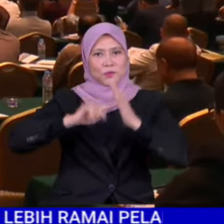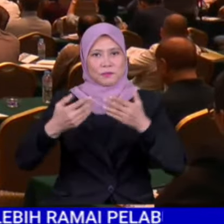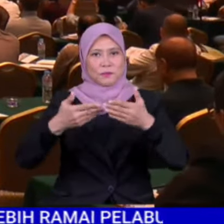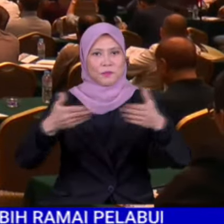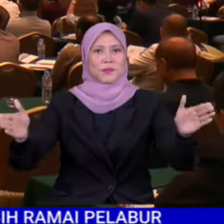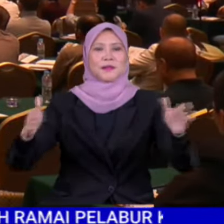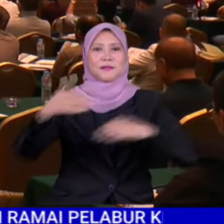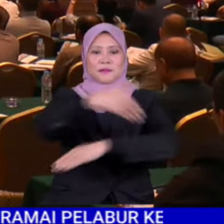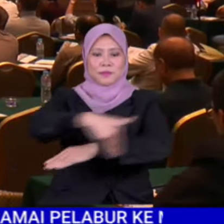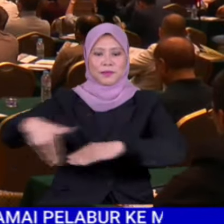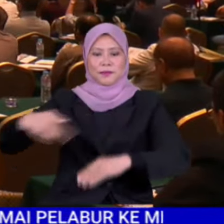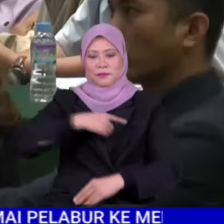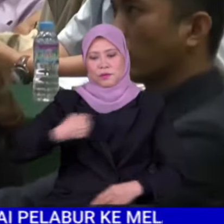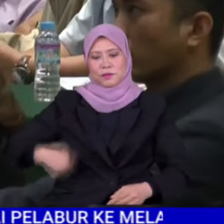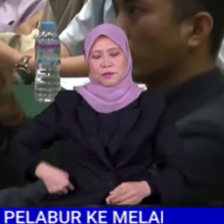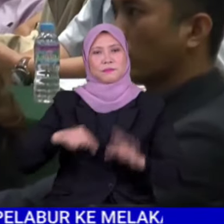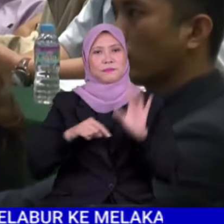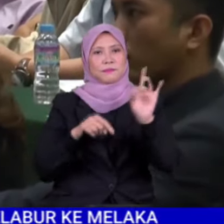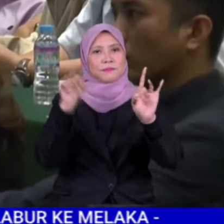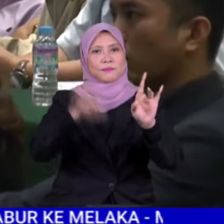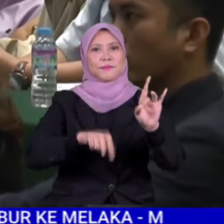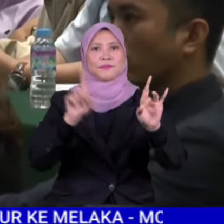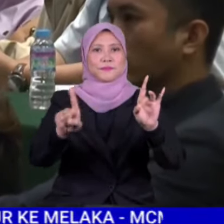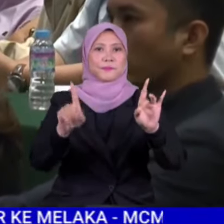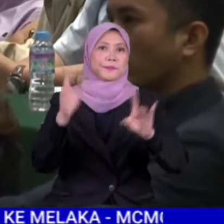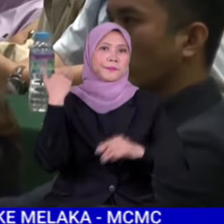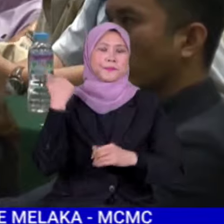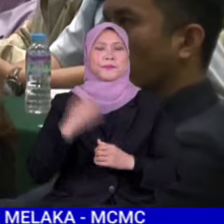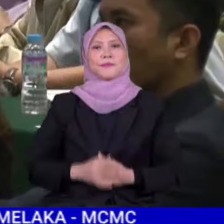pembukaan semula sempadan China pada 8 Januari lepas.